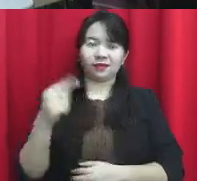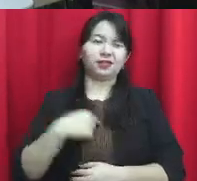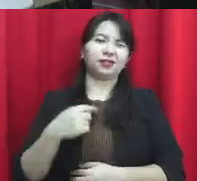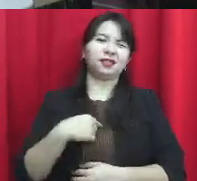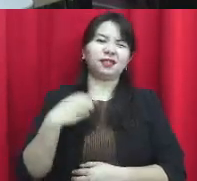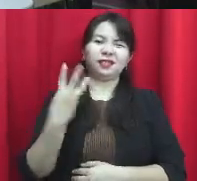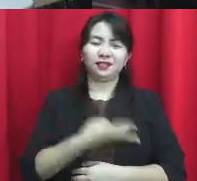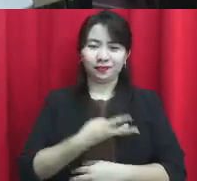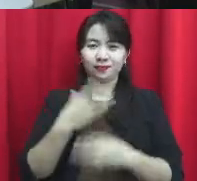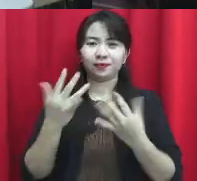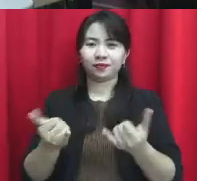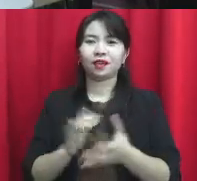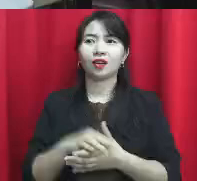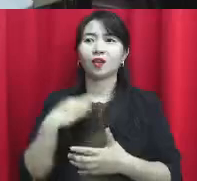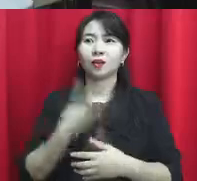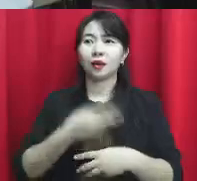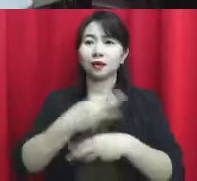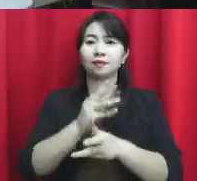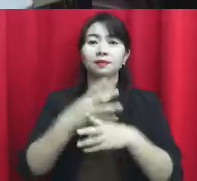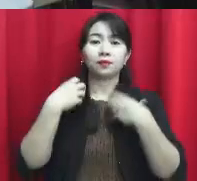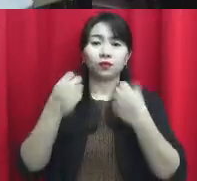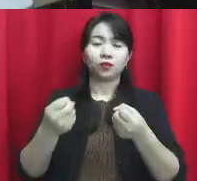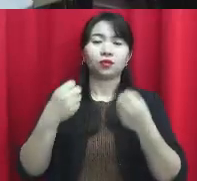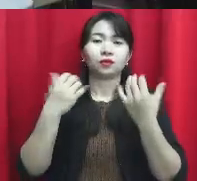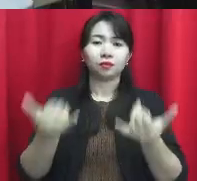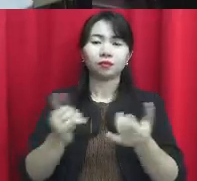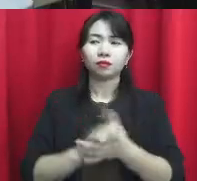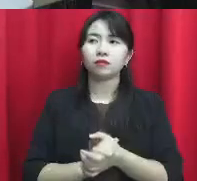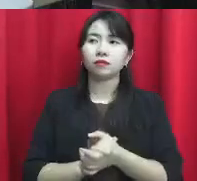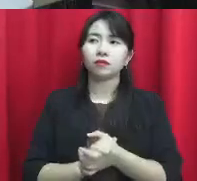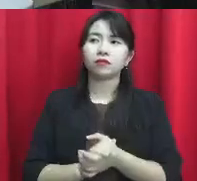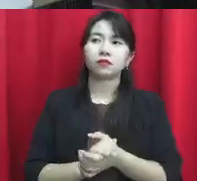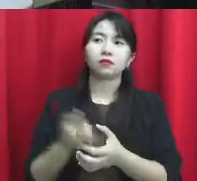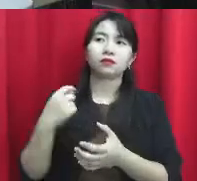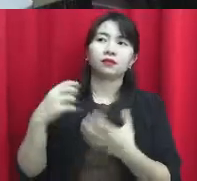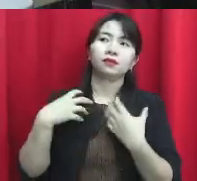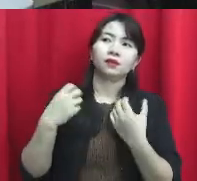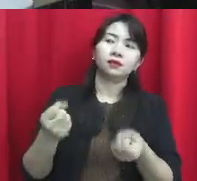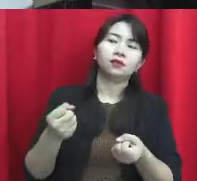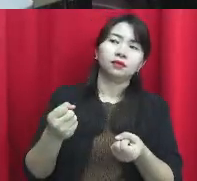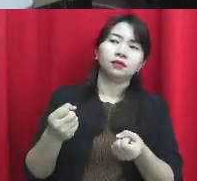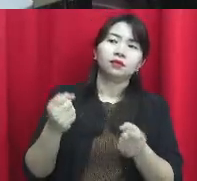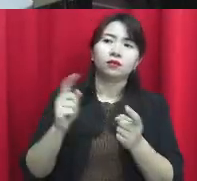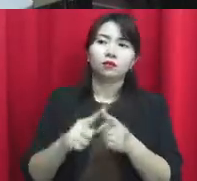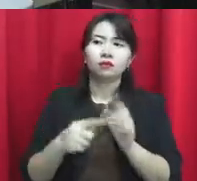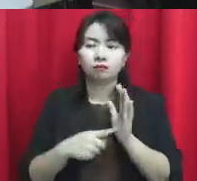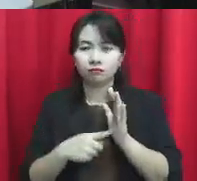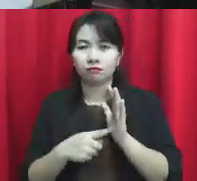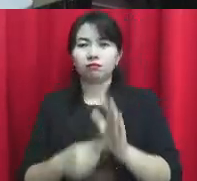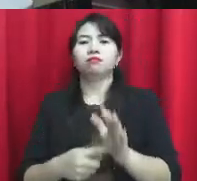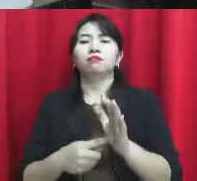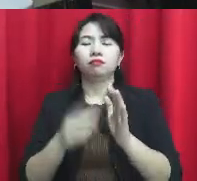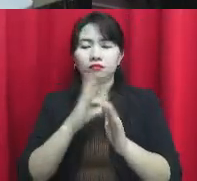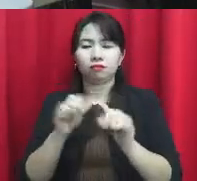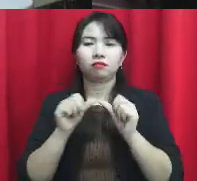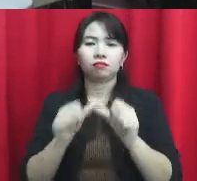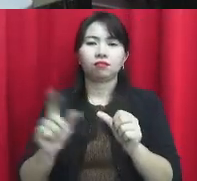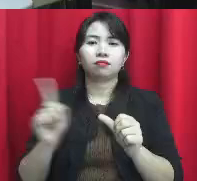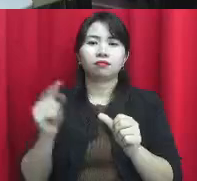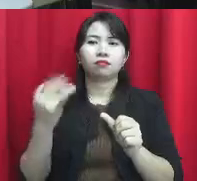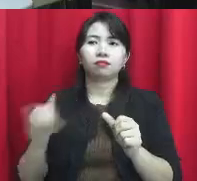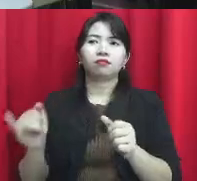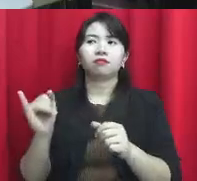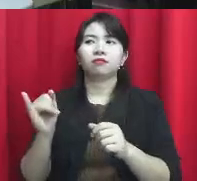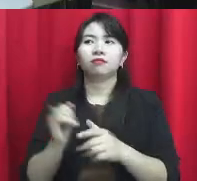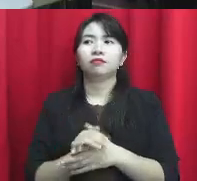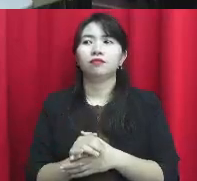pagtitibayin pa namin at pagpapalakas pa namin ung kanilang eagerness na ipagpatuloy yung kanilang natutunan that's our main